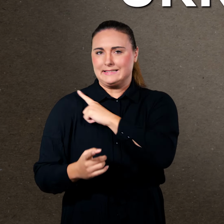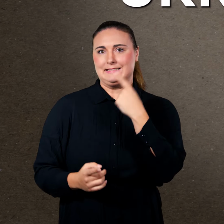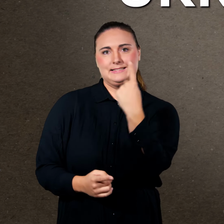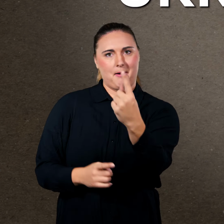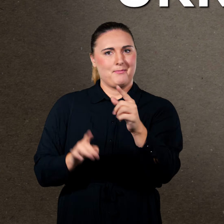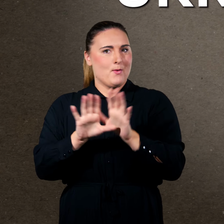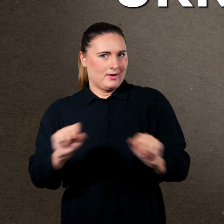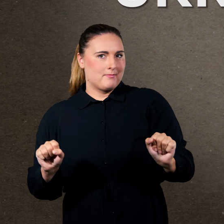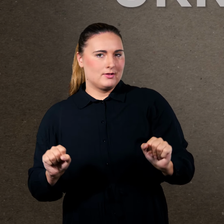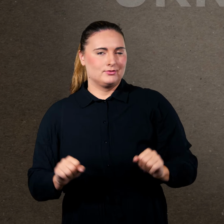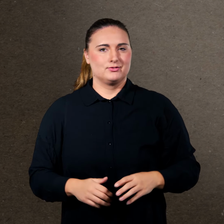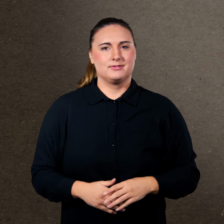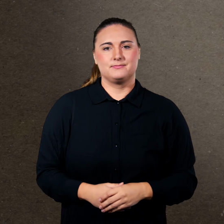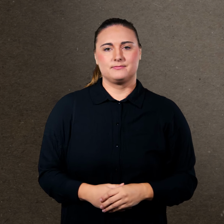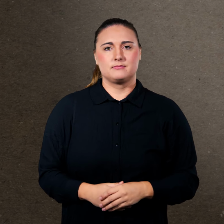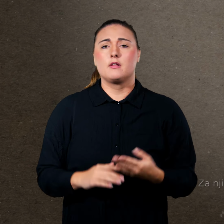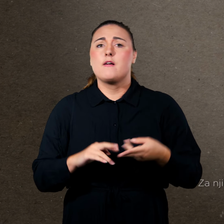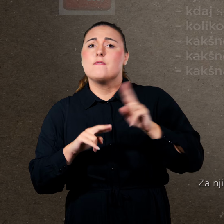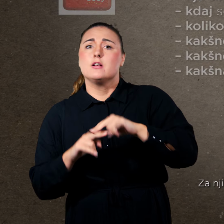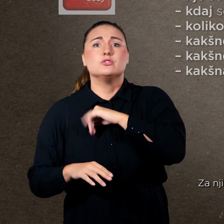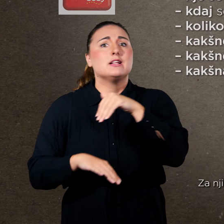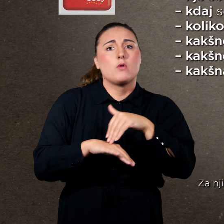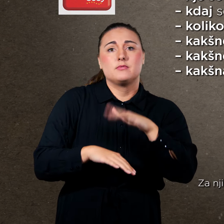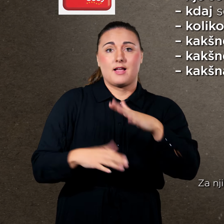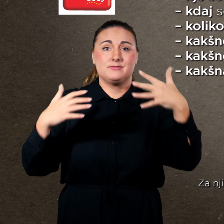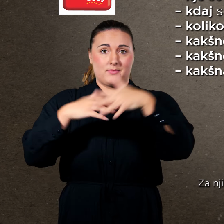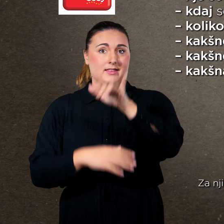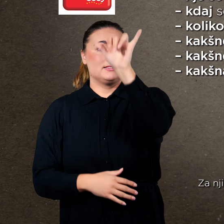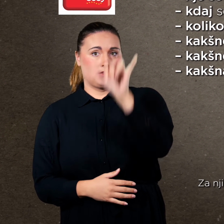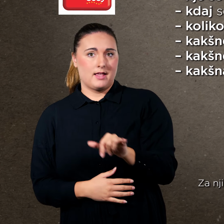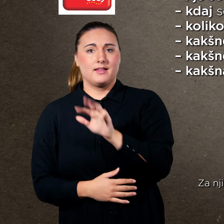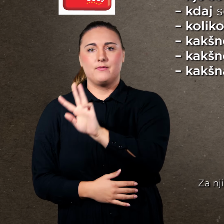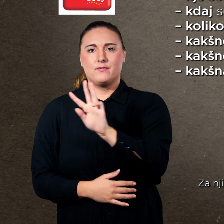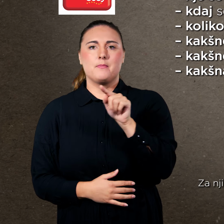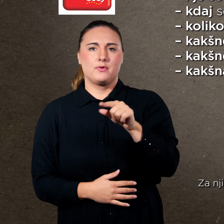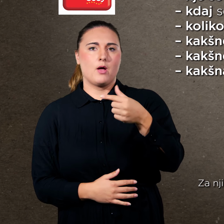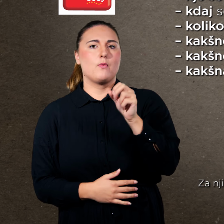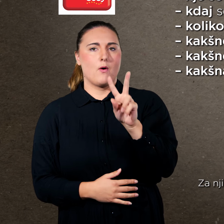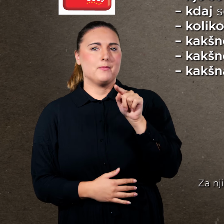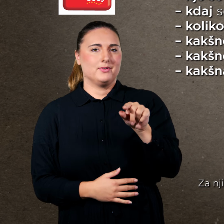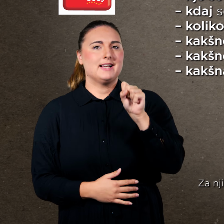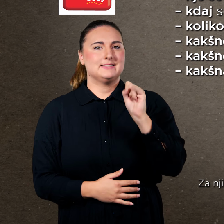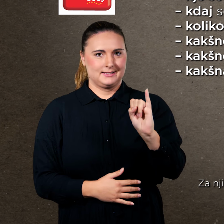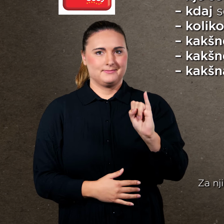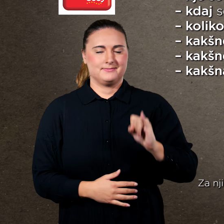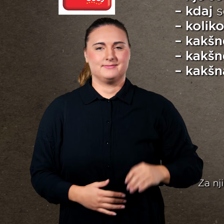ukrepaš že sam. Več informacij na www.gov.si.